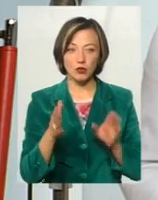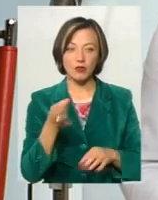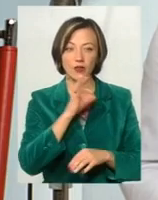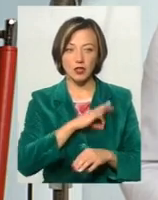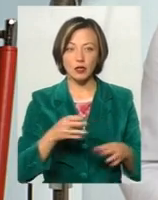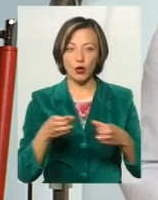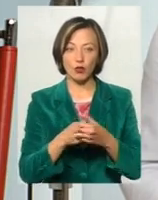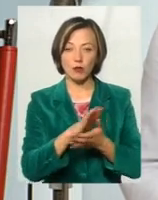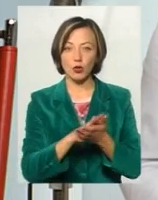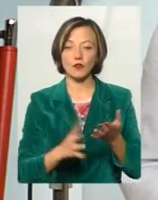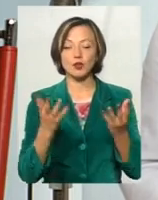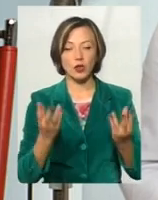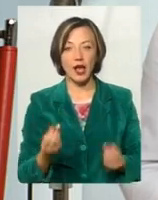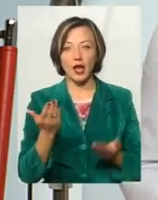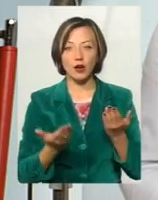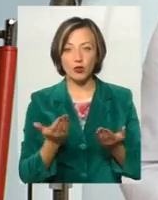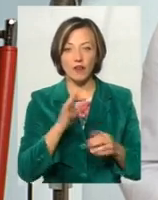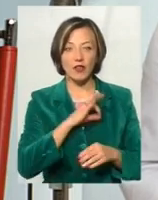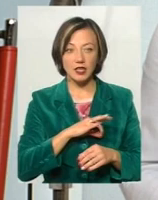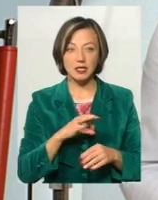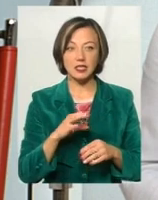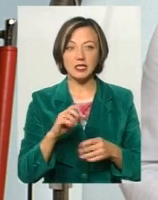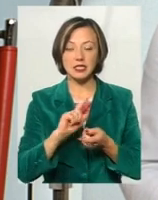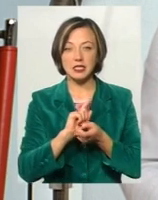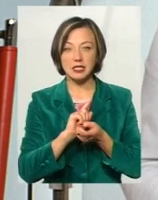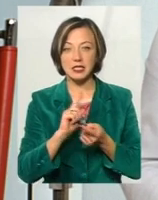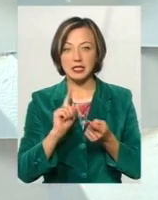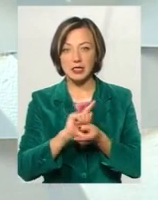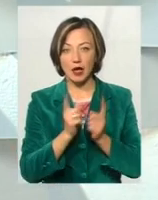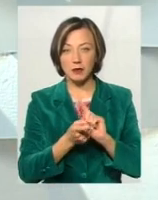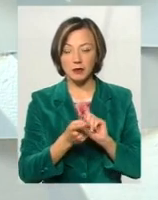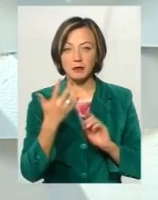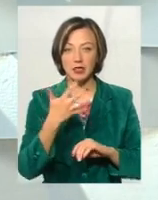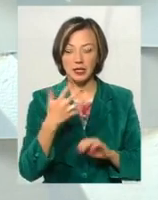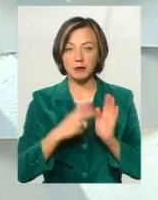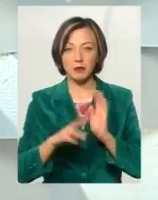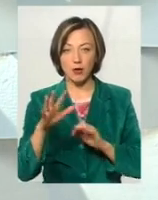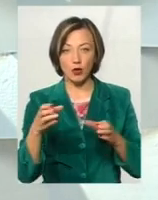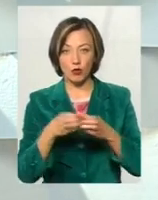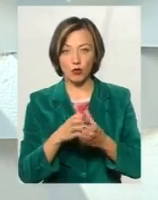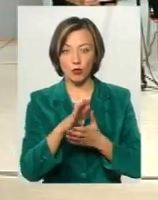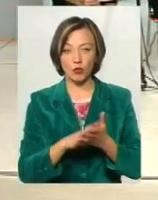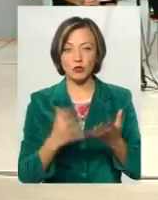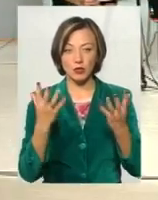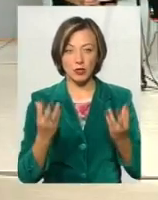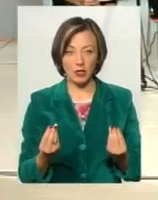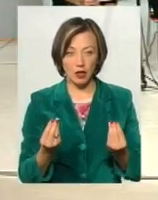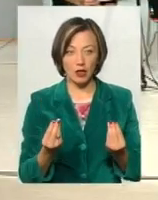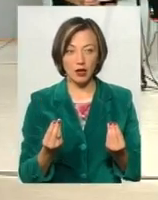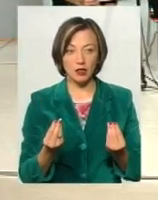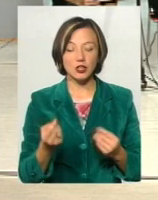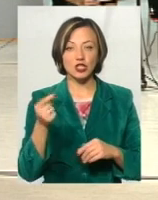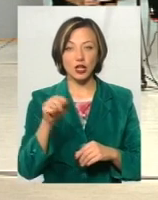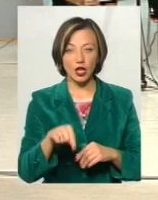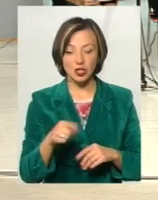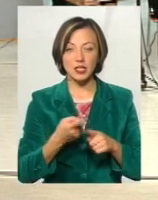використані на групи продовженого дня. Якщо їх використали замість 50, 75 груп продовженого дня цього року відкрили, наскільки я зрозуміла,